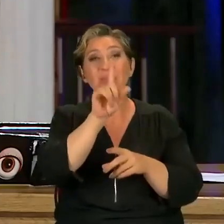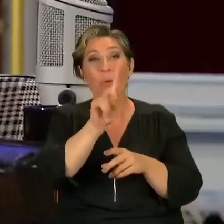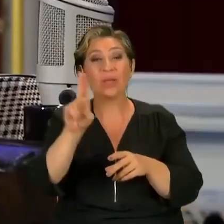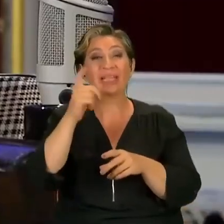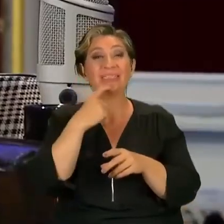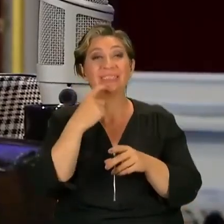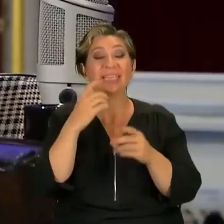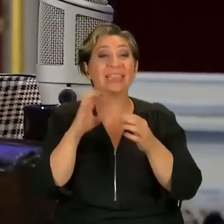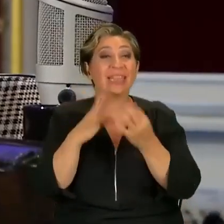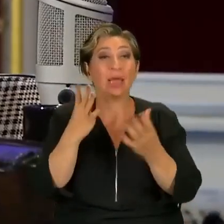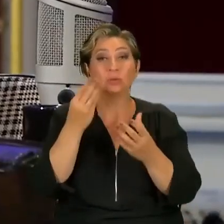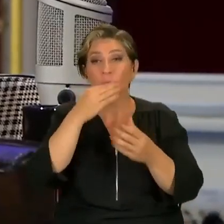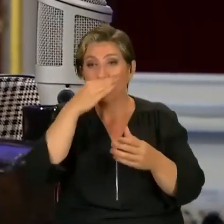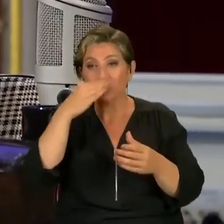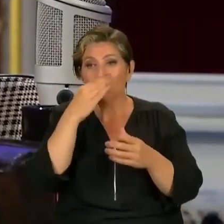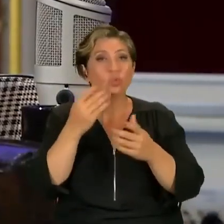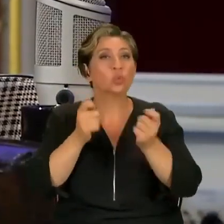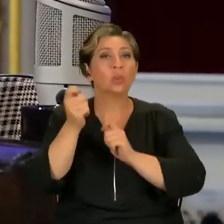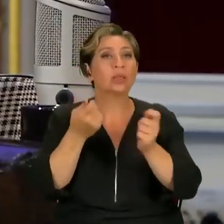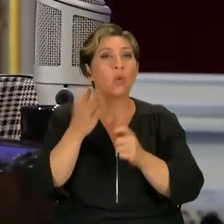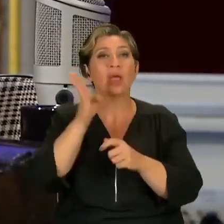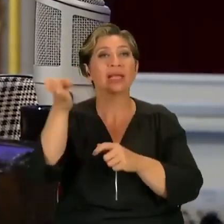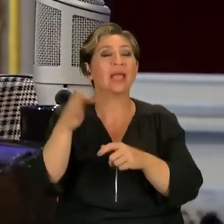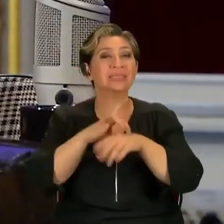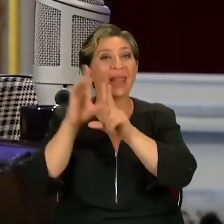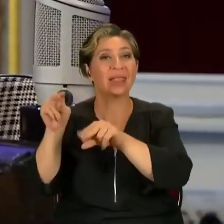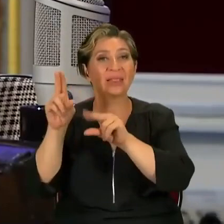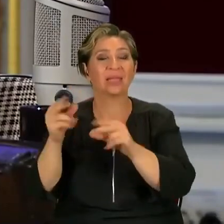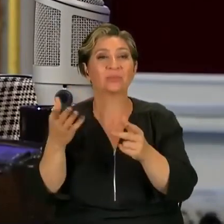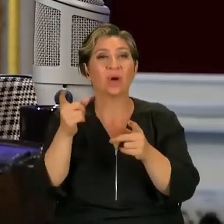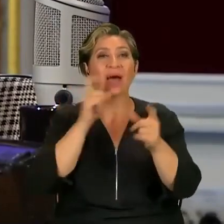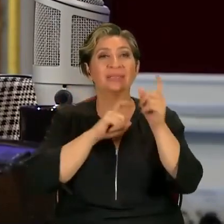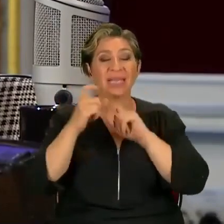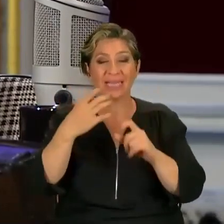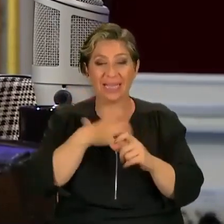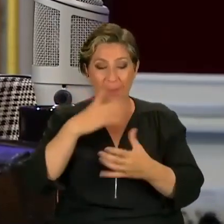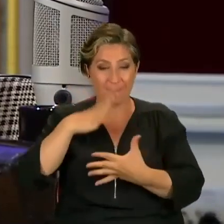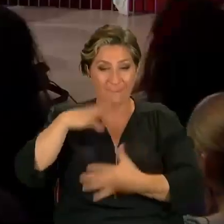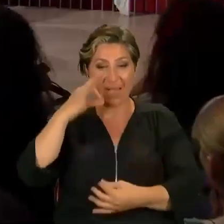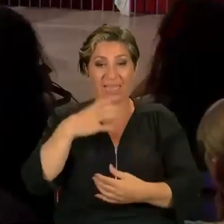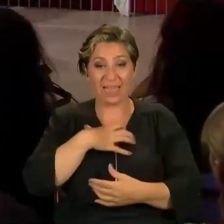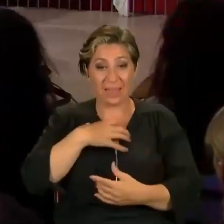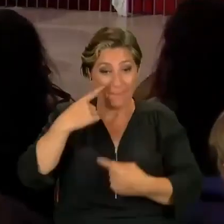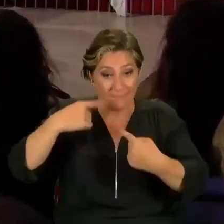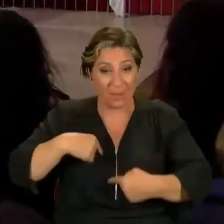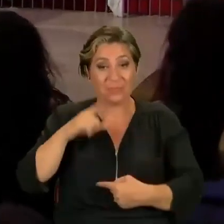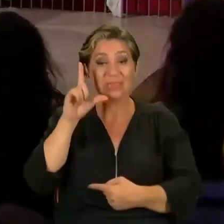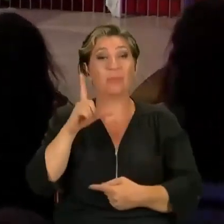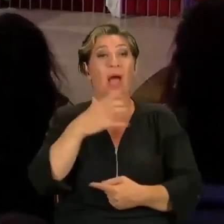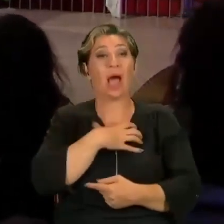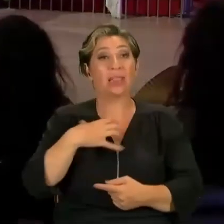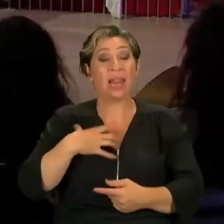bir çocuk niçin bir sürü uyuşturucu madde kullanır ve oraya gider yani? Bunu hep hatayı herkes bir birey olarak kendinde aramalı.